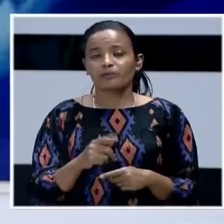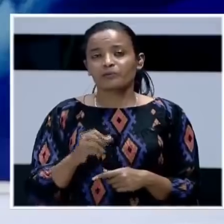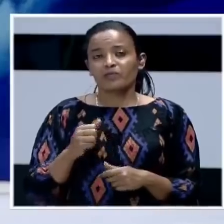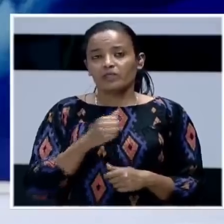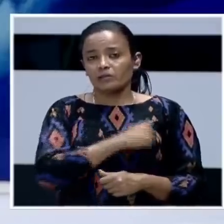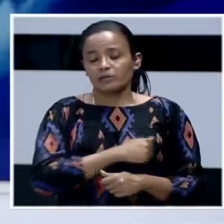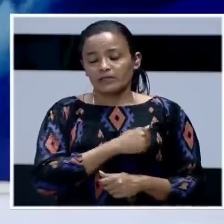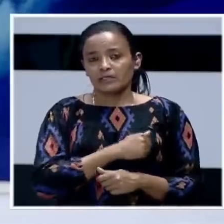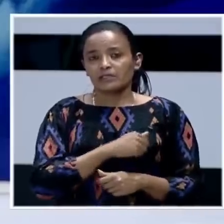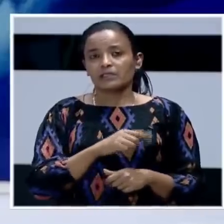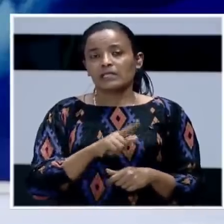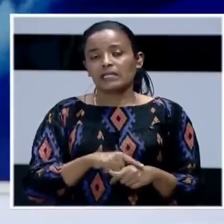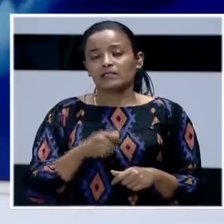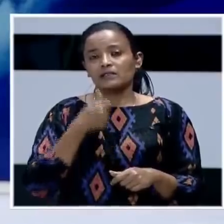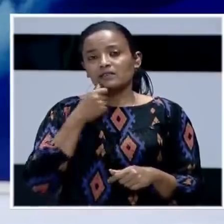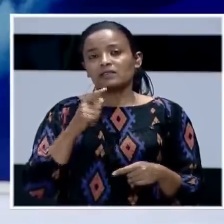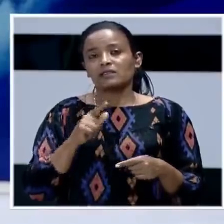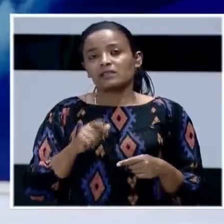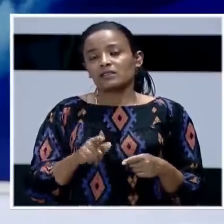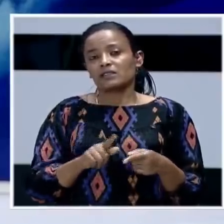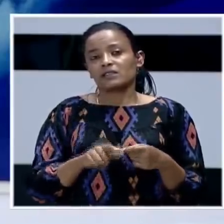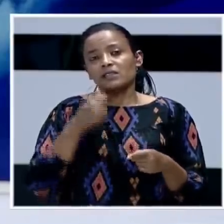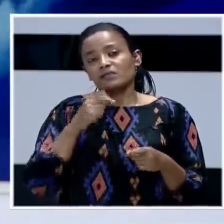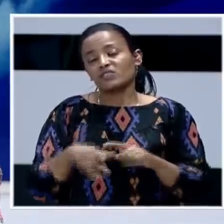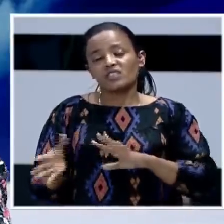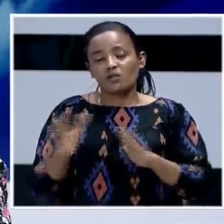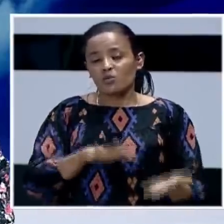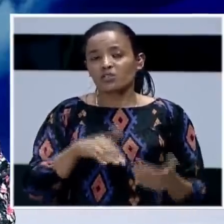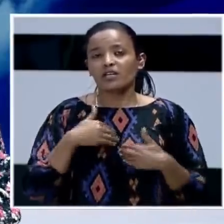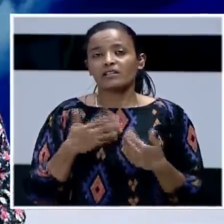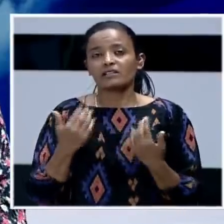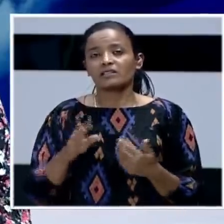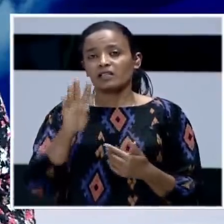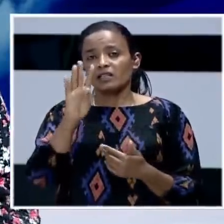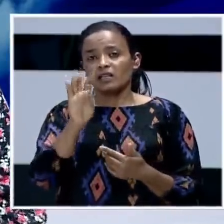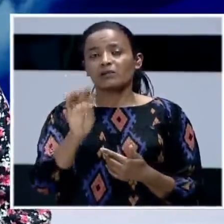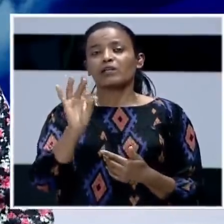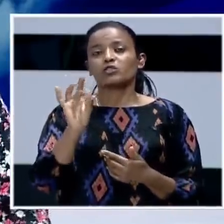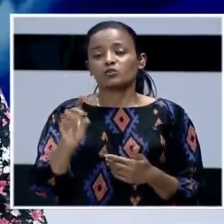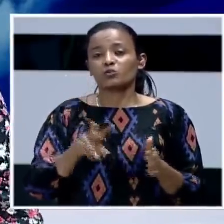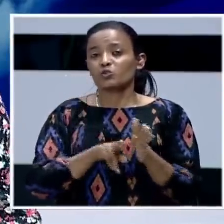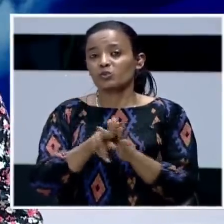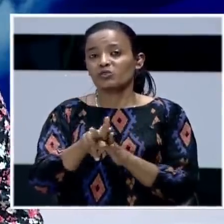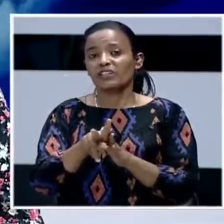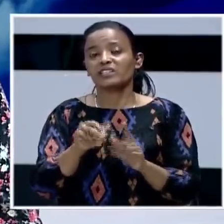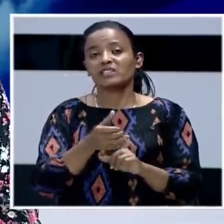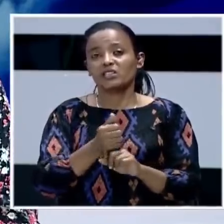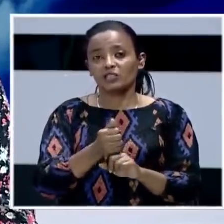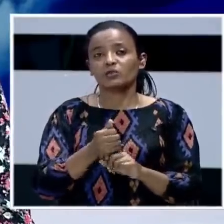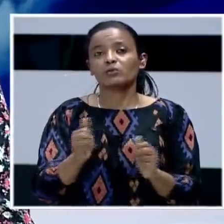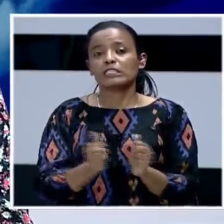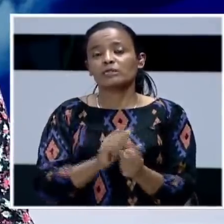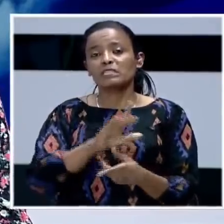بلحزن ملكو حنت حفتنا بز فيروس هو تحالف الله كسب حزد ما 40 شمون تنزخون سبات بت فيروس تتحيزو منالو كم